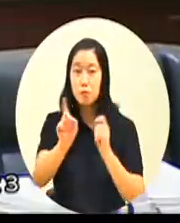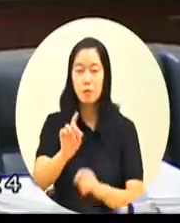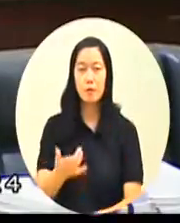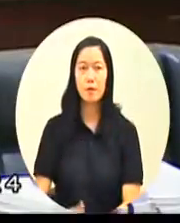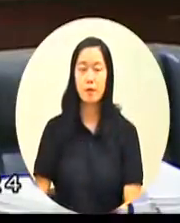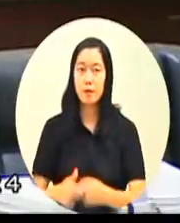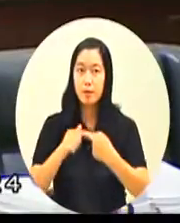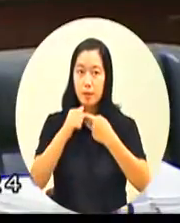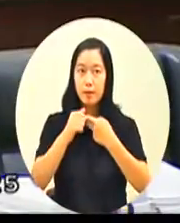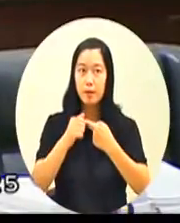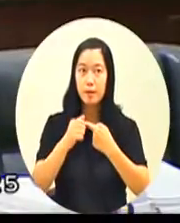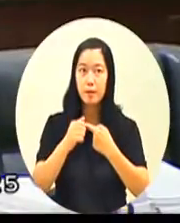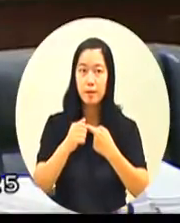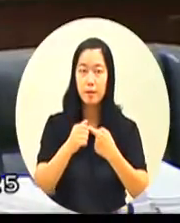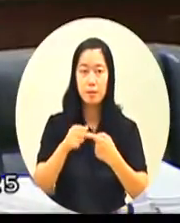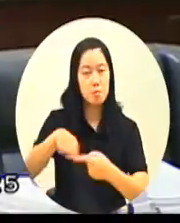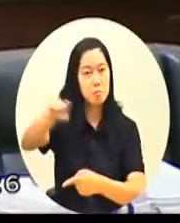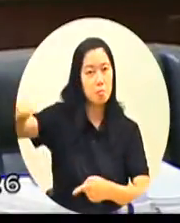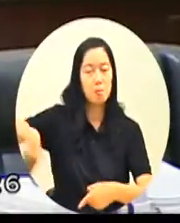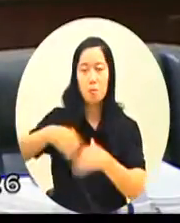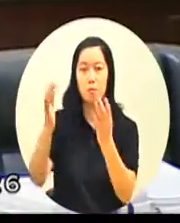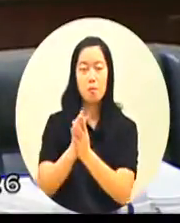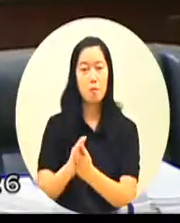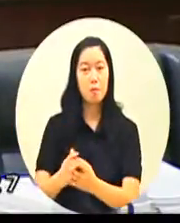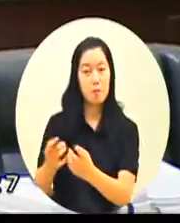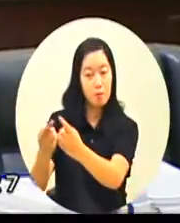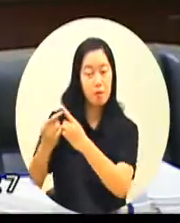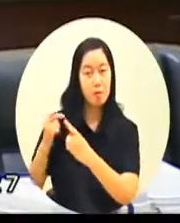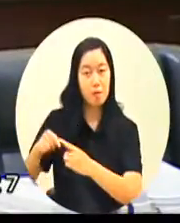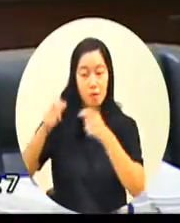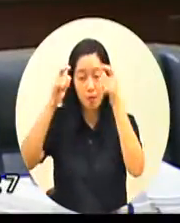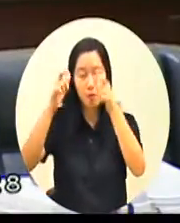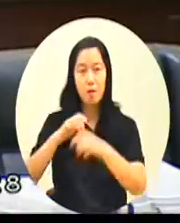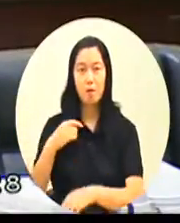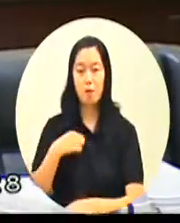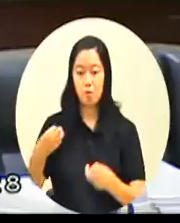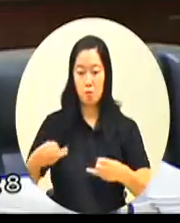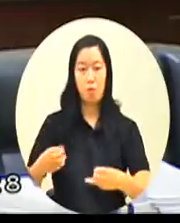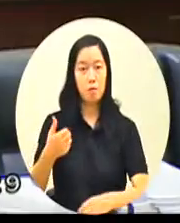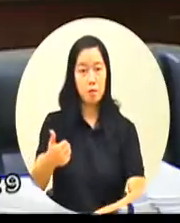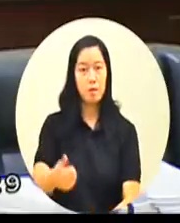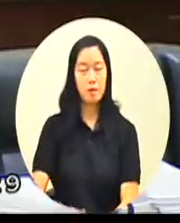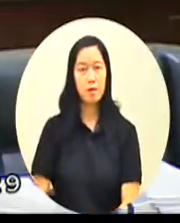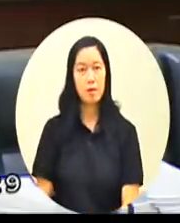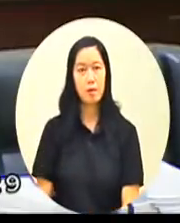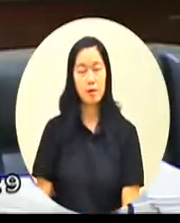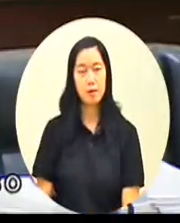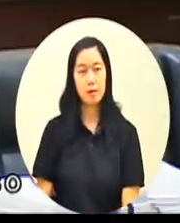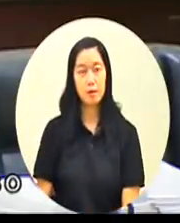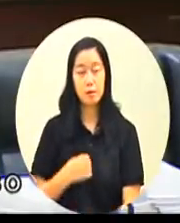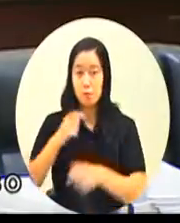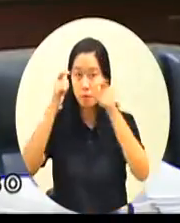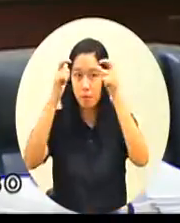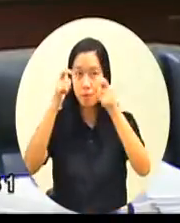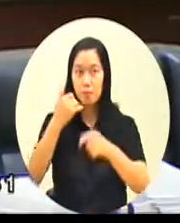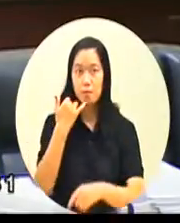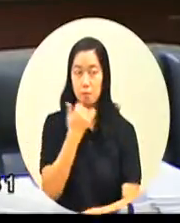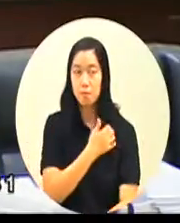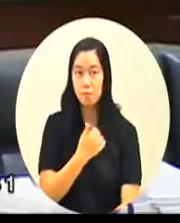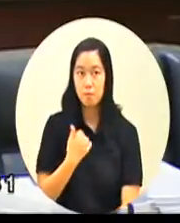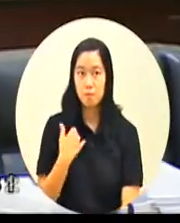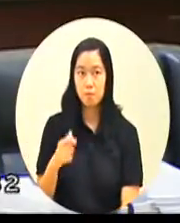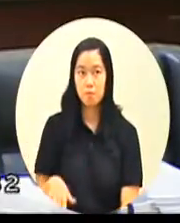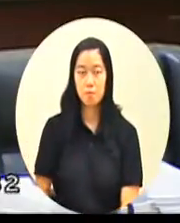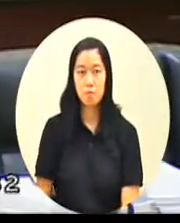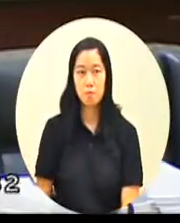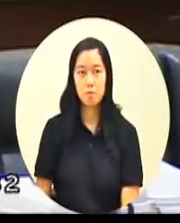题是，大家都想要来高雄家。哦、我们虽然绩效第一名，相对是觉得说我们高雄市搞不好是走